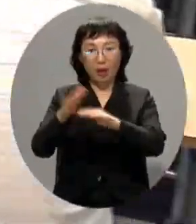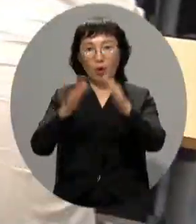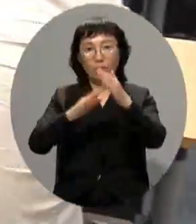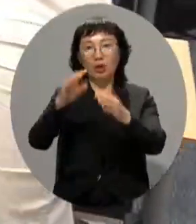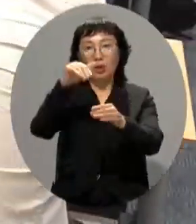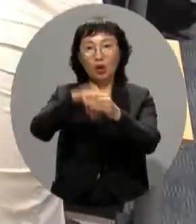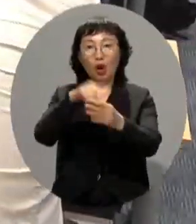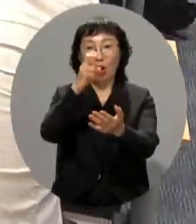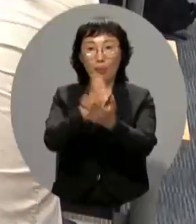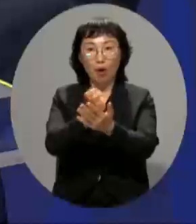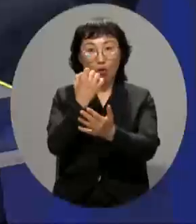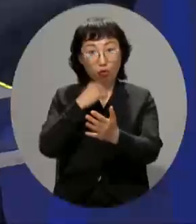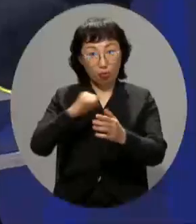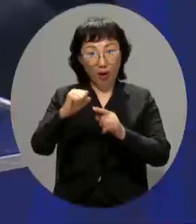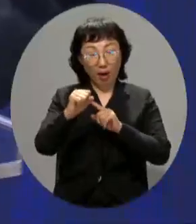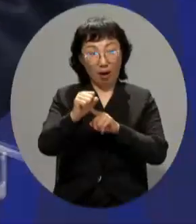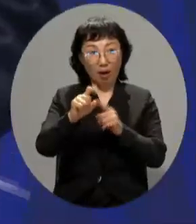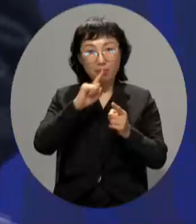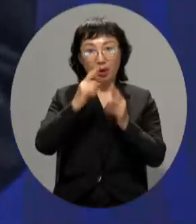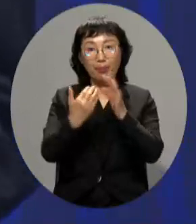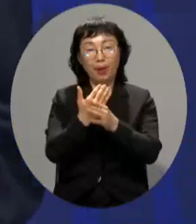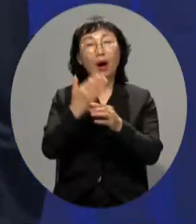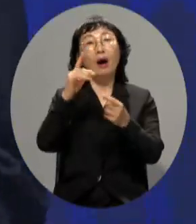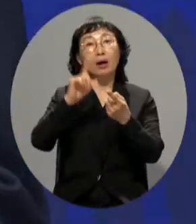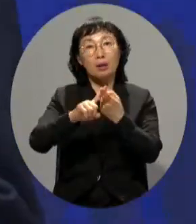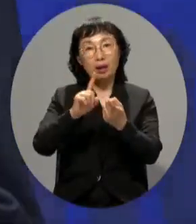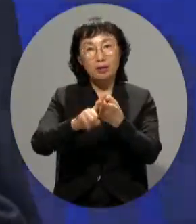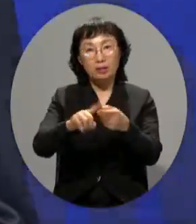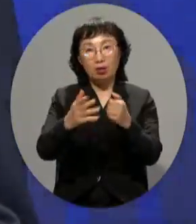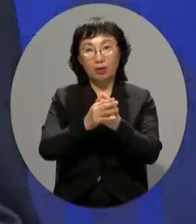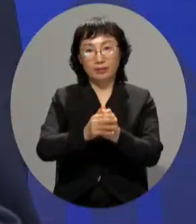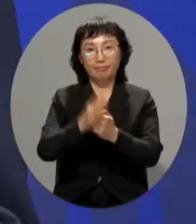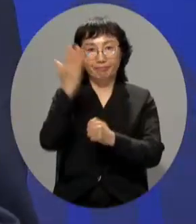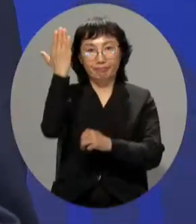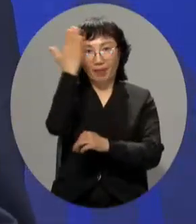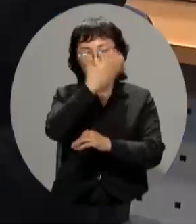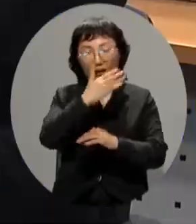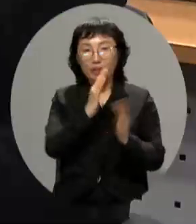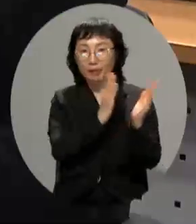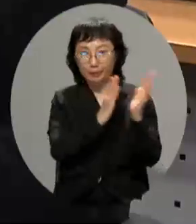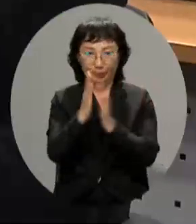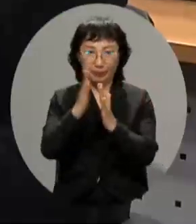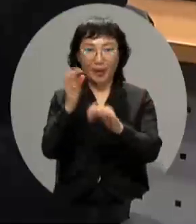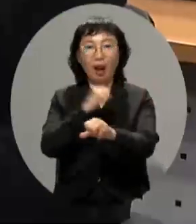수사나 폭언 논란에 대한 민주당 징계에 대해서는 깔끔하게